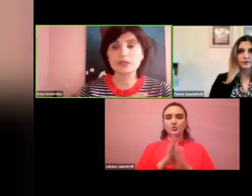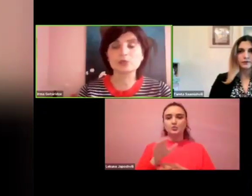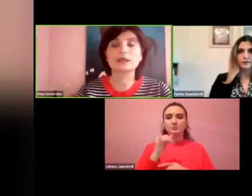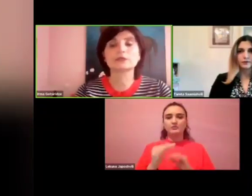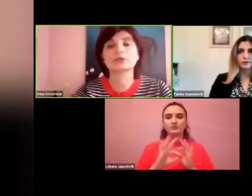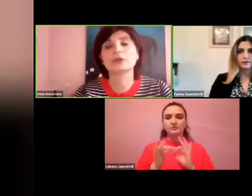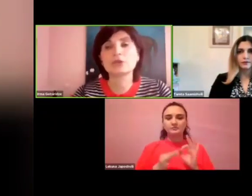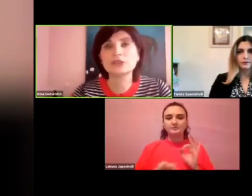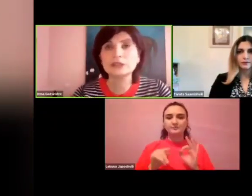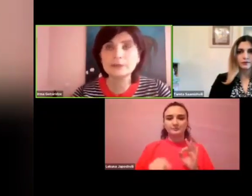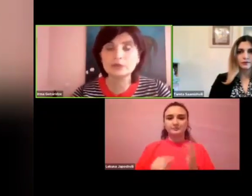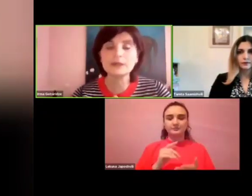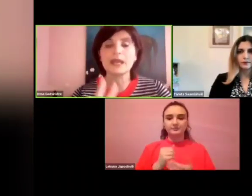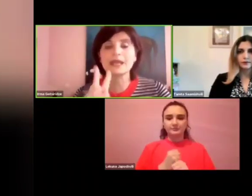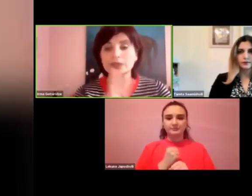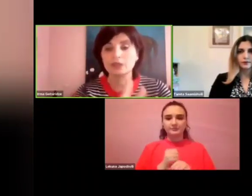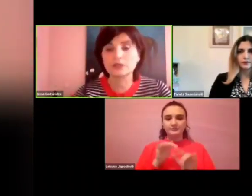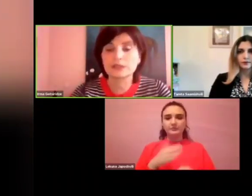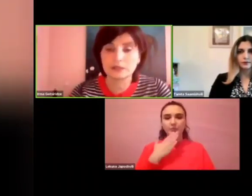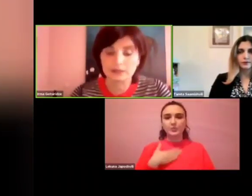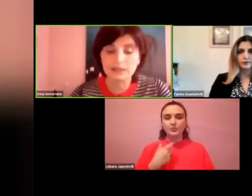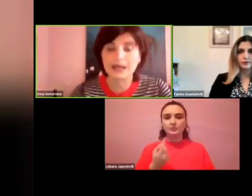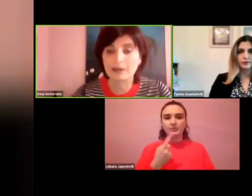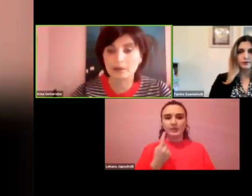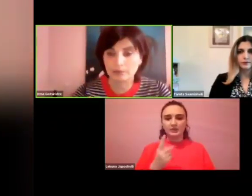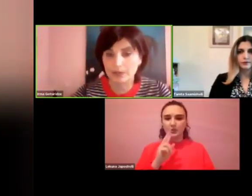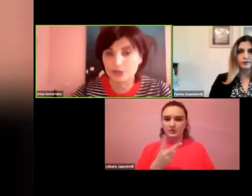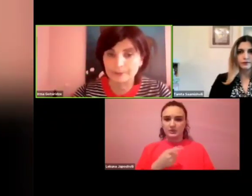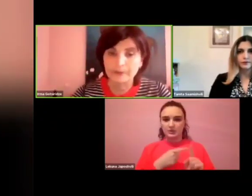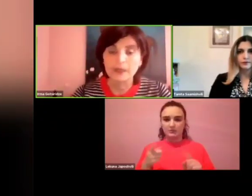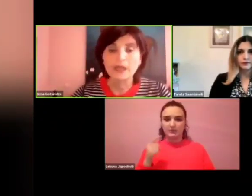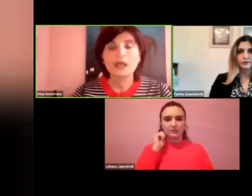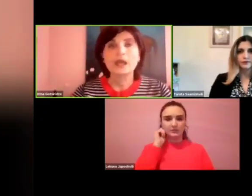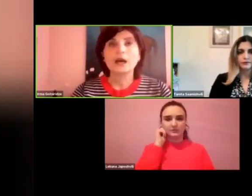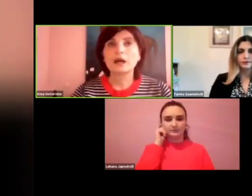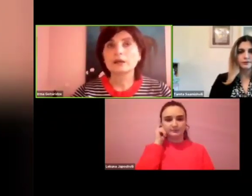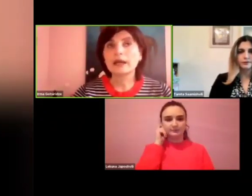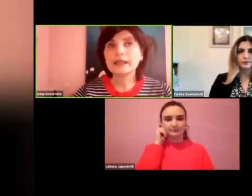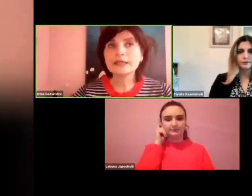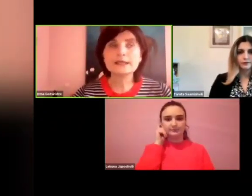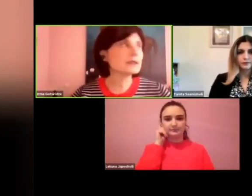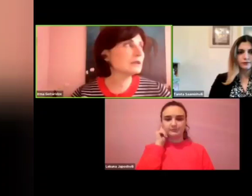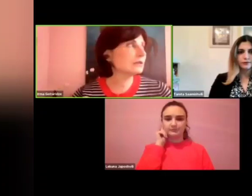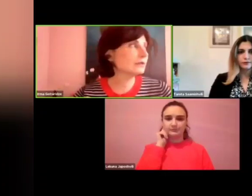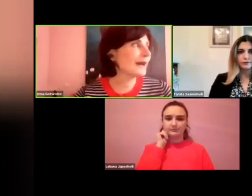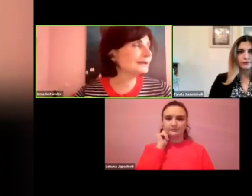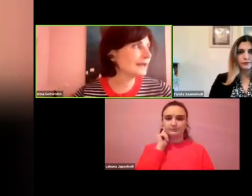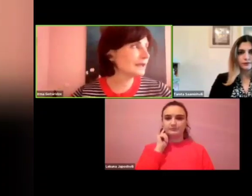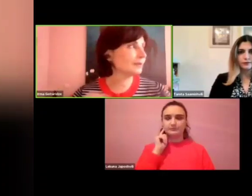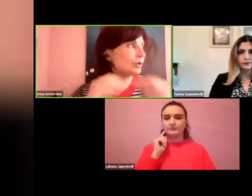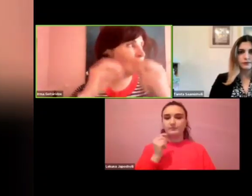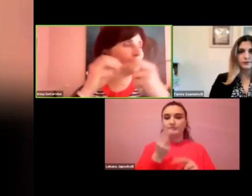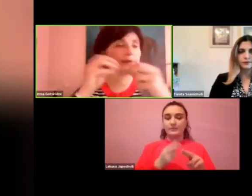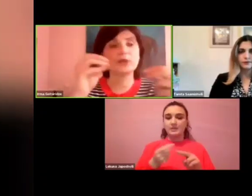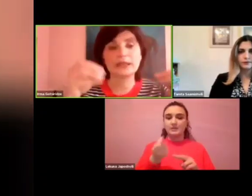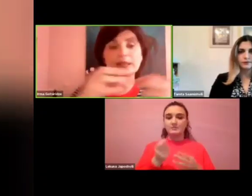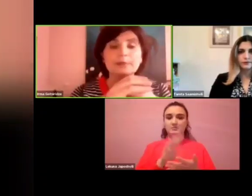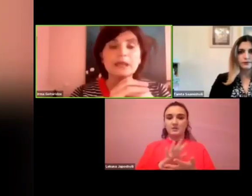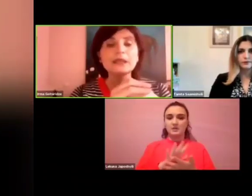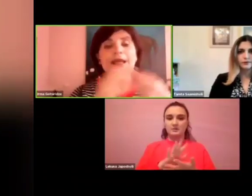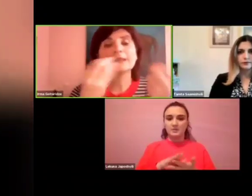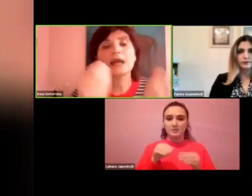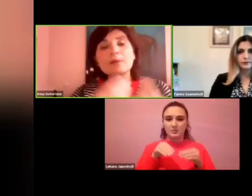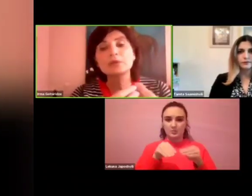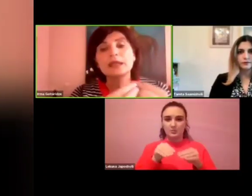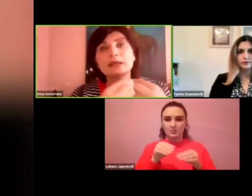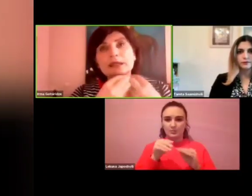ნაწლავის მოთესვა ხორციელდება თურმე 1-2 წლის განმავლობაში. აი ეს ბაქტერიები, რომლებიც